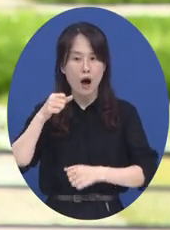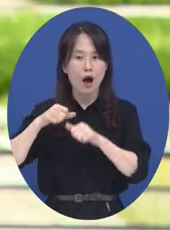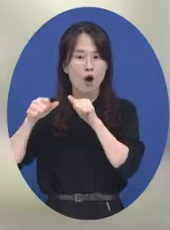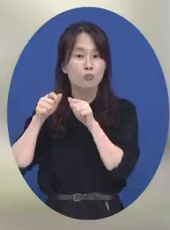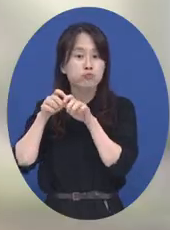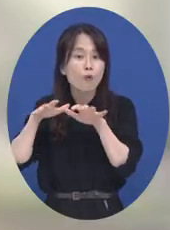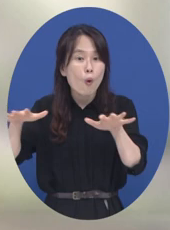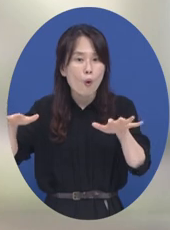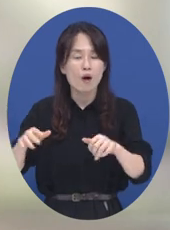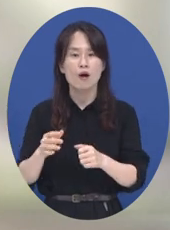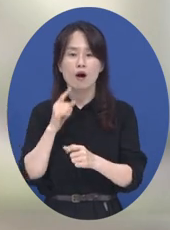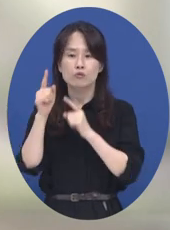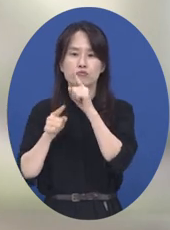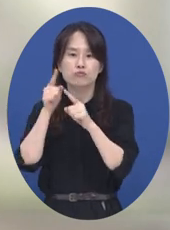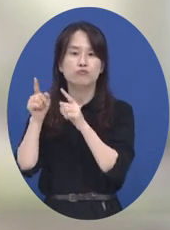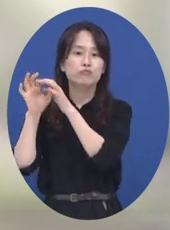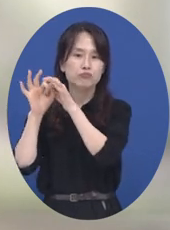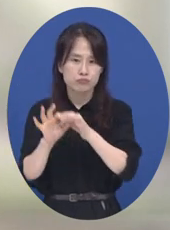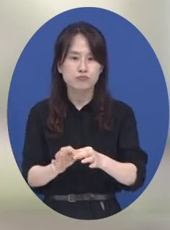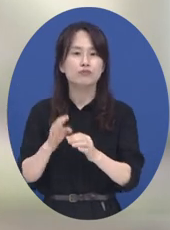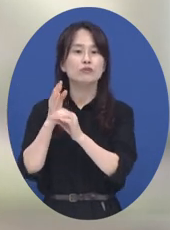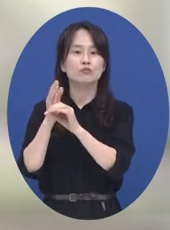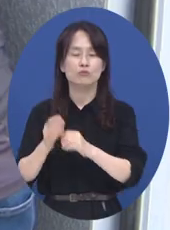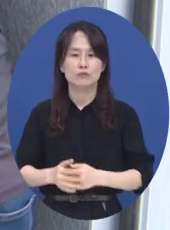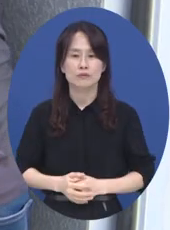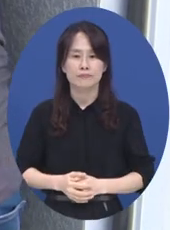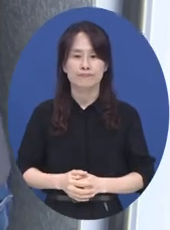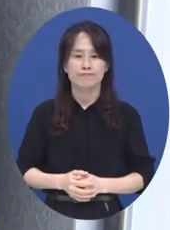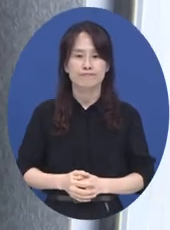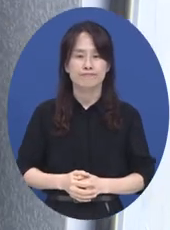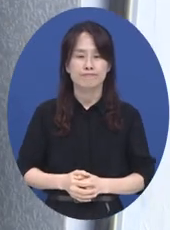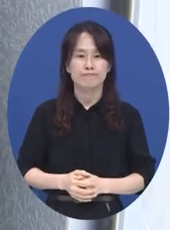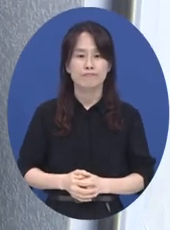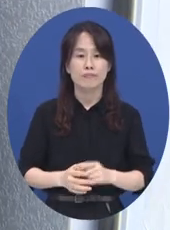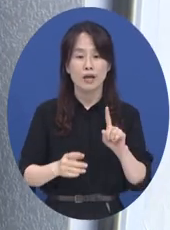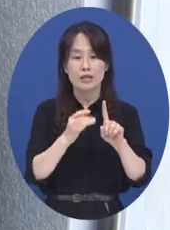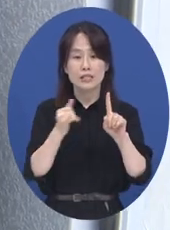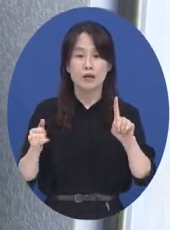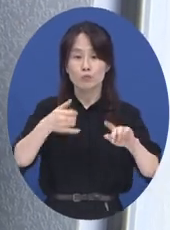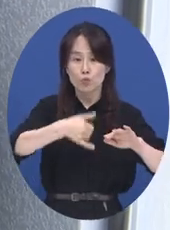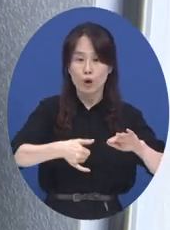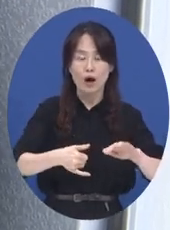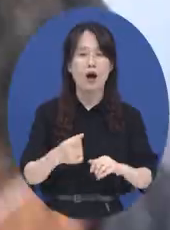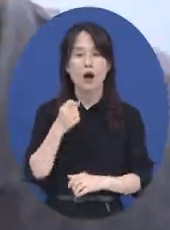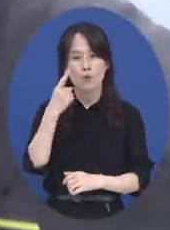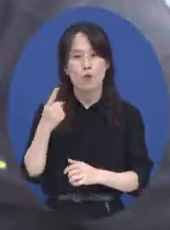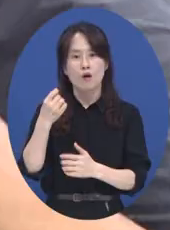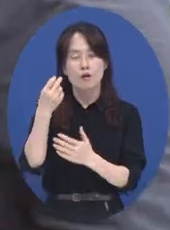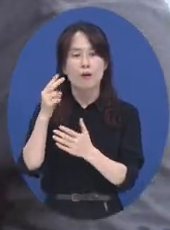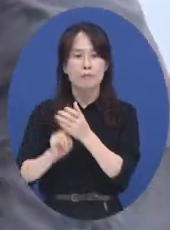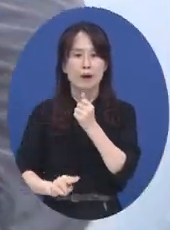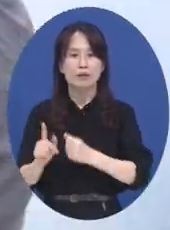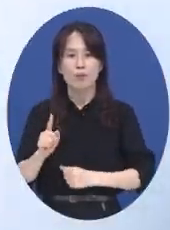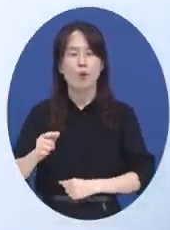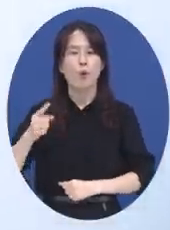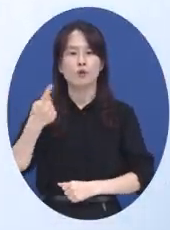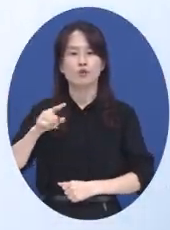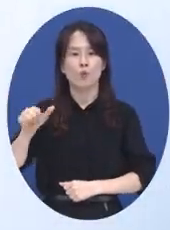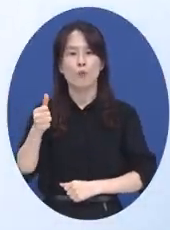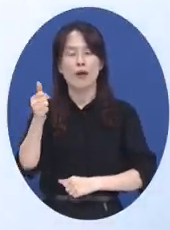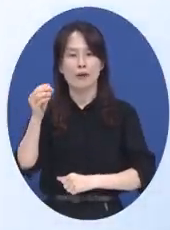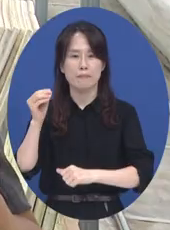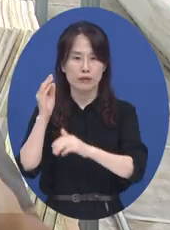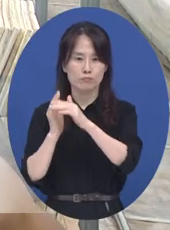타면서 밀려드는 주문을 감당하지 못할 정도. 1인 농가인데 월 매출 1,500만 원을 훌쩍 넘기고